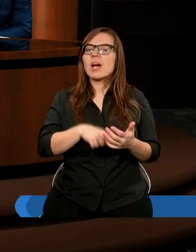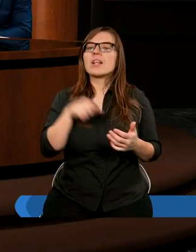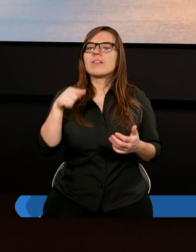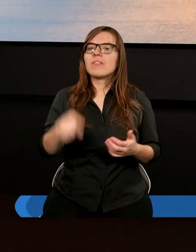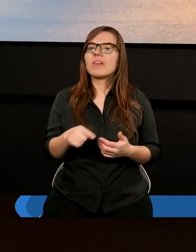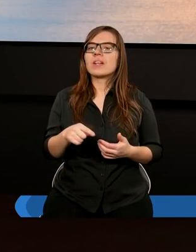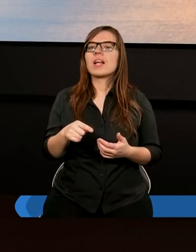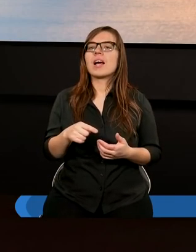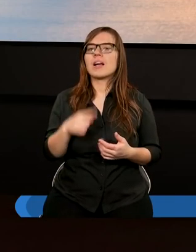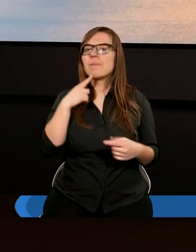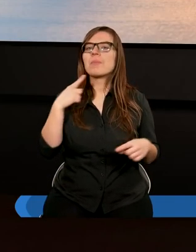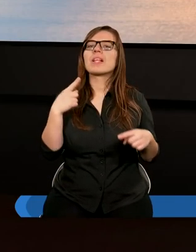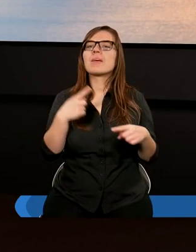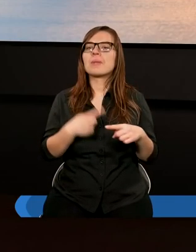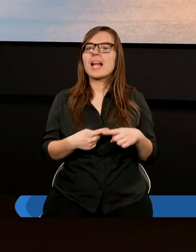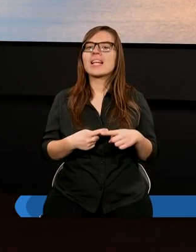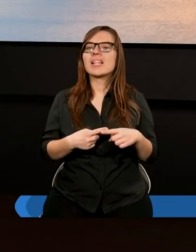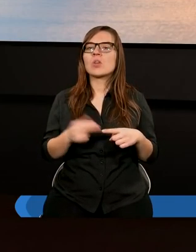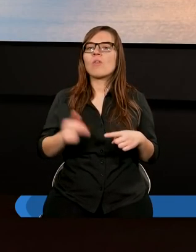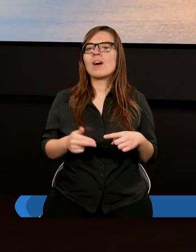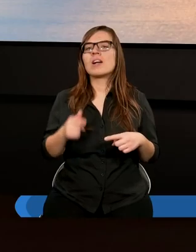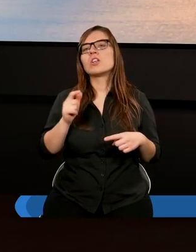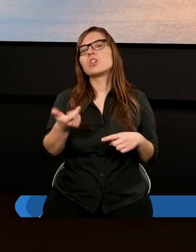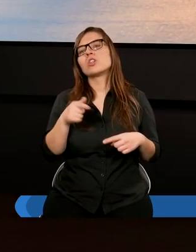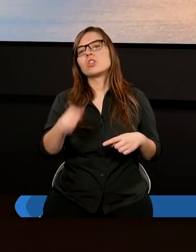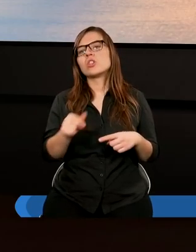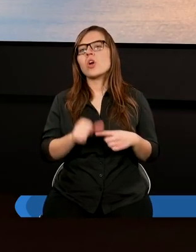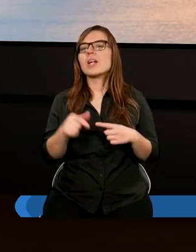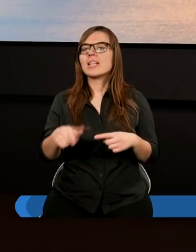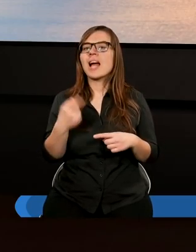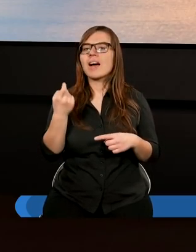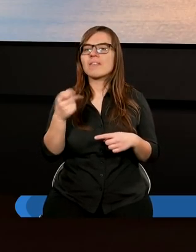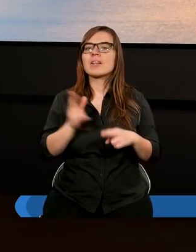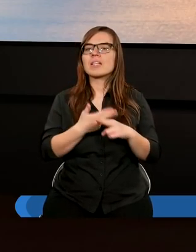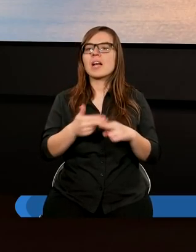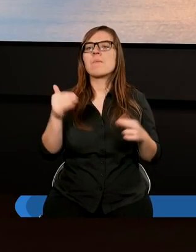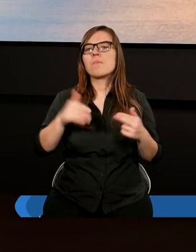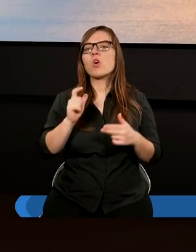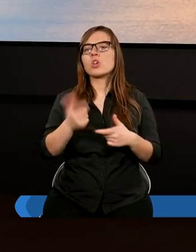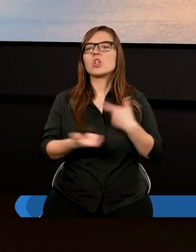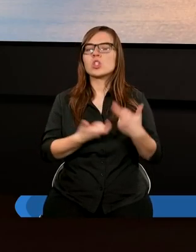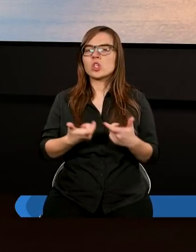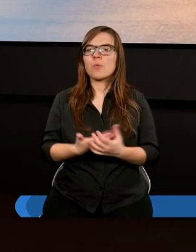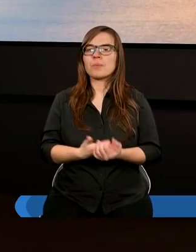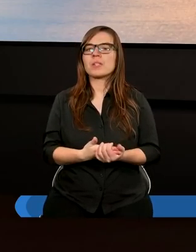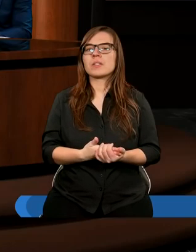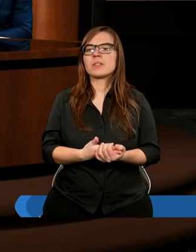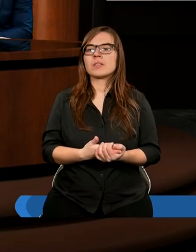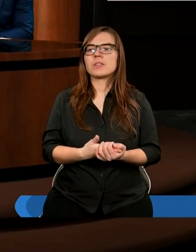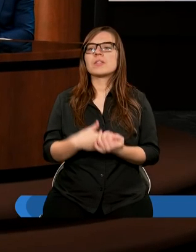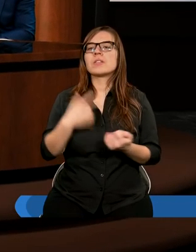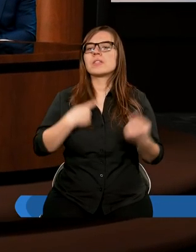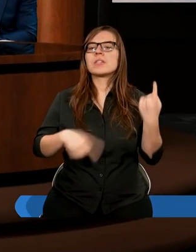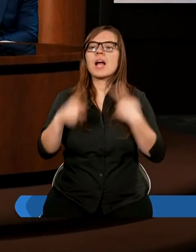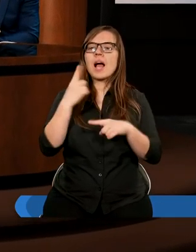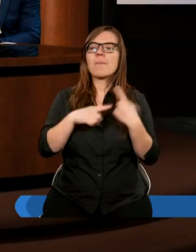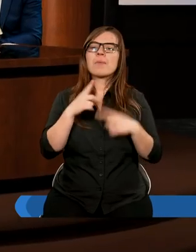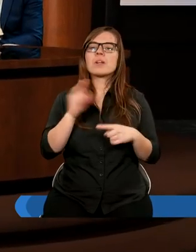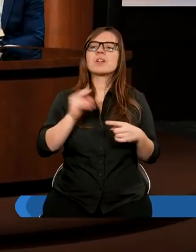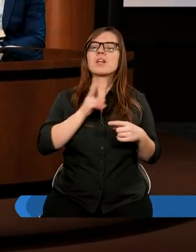decydowaniu? To jest ta chwila, kiedy mogę się zadłużyć. Ja myślę, że